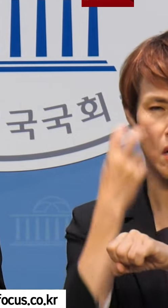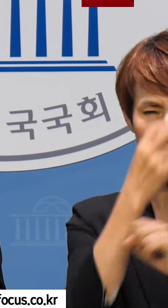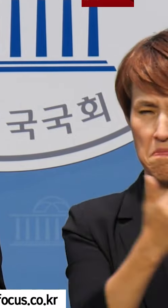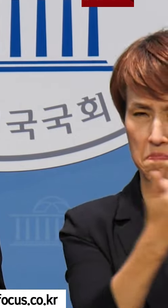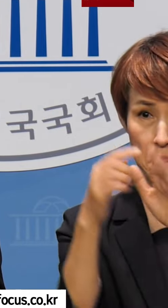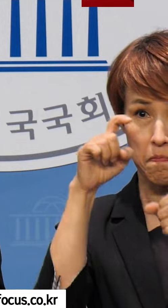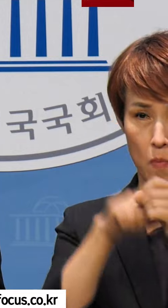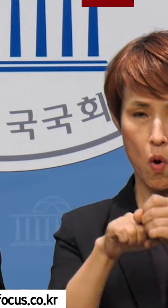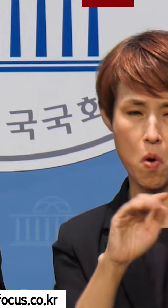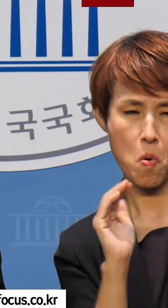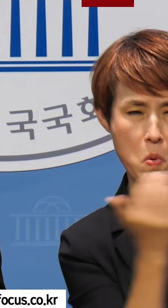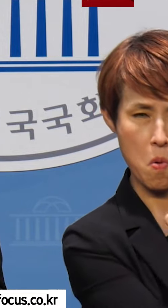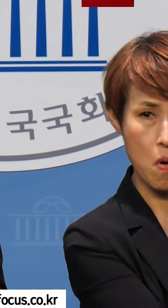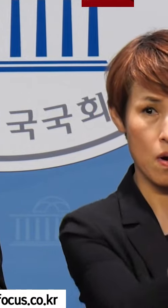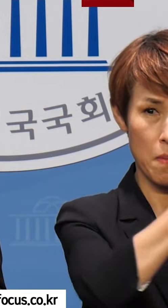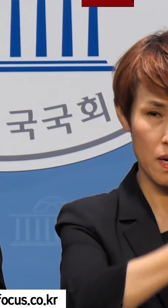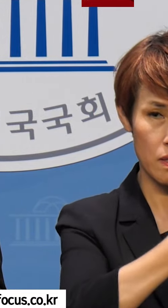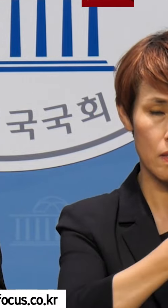위한